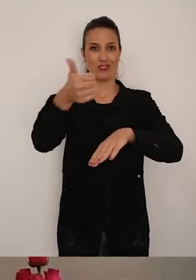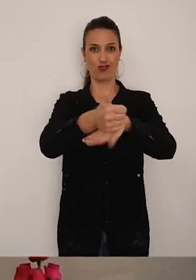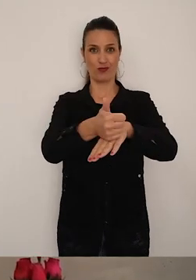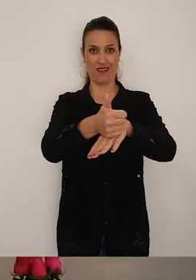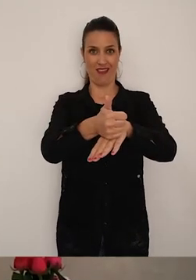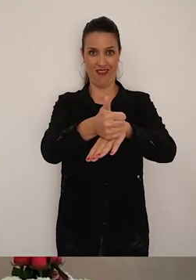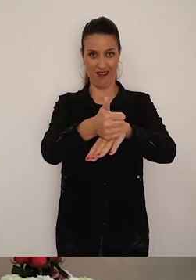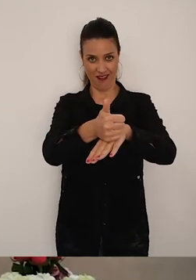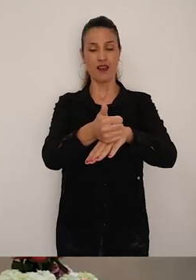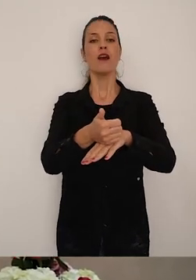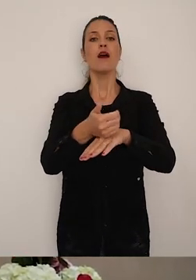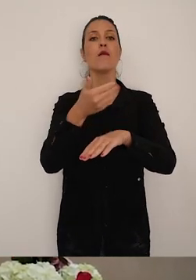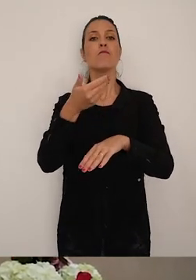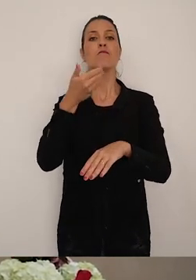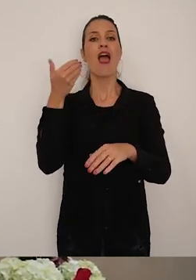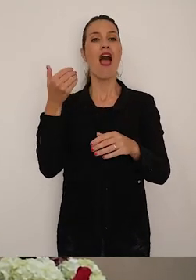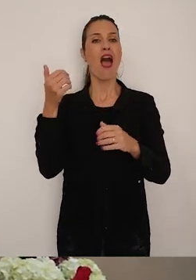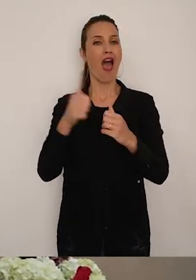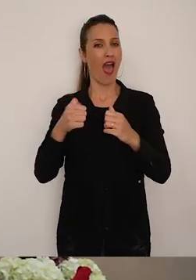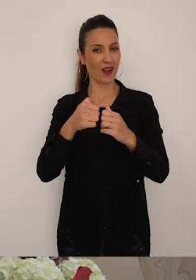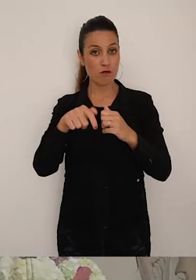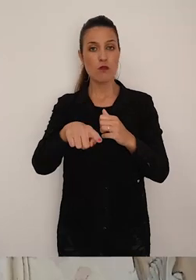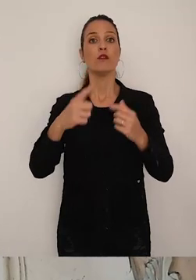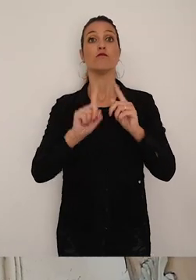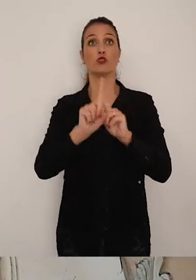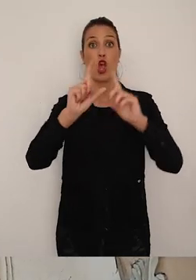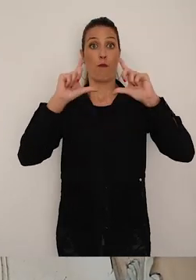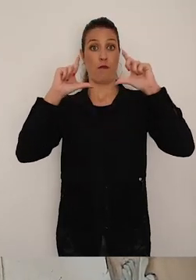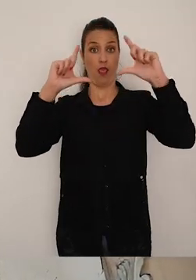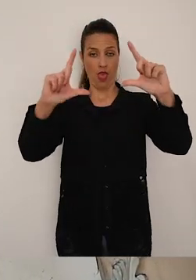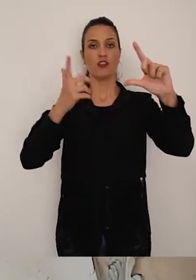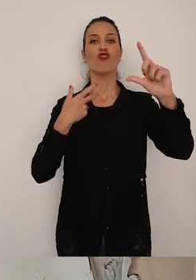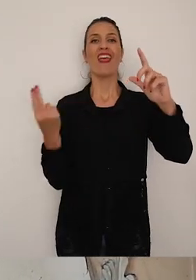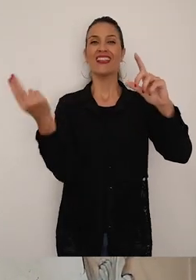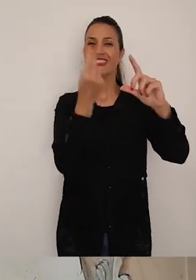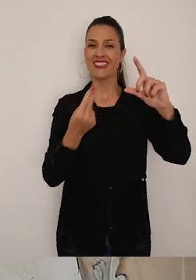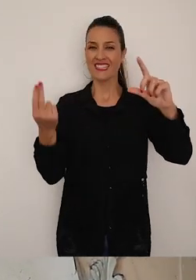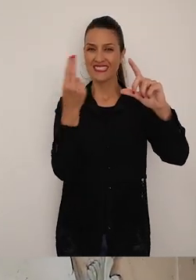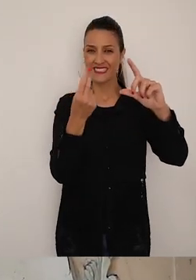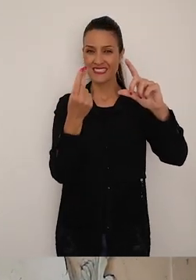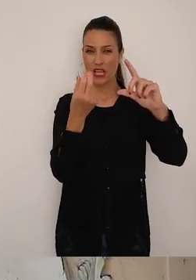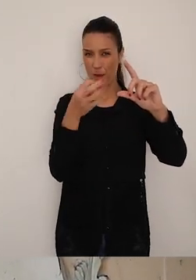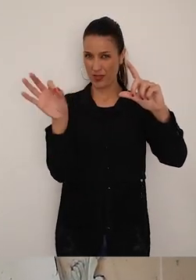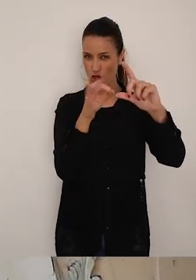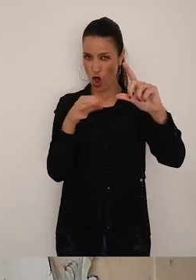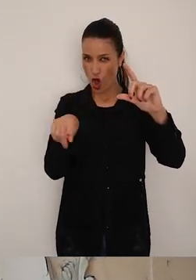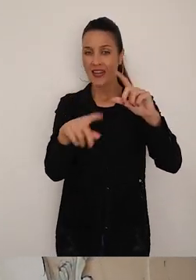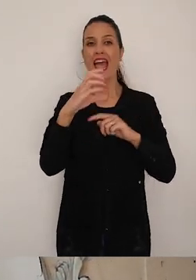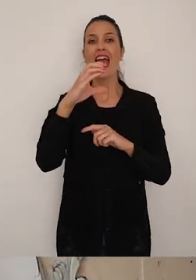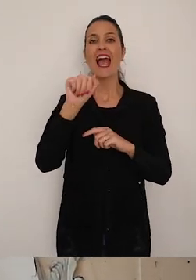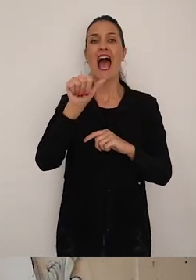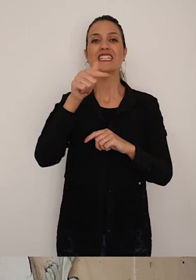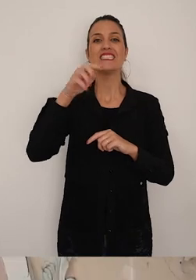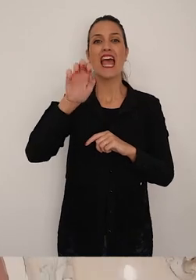L'altare maggiore, completamente realizzato in marmo, è sormontato dalle tele ottocentesche del pittore Nicola Castelluzzo,